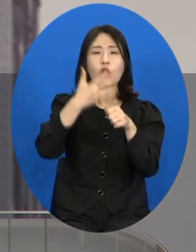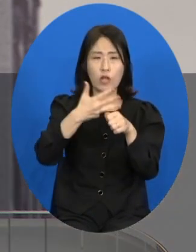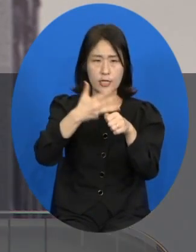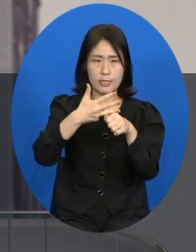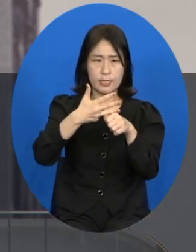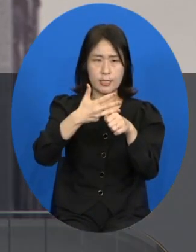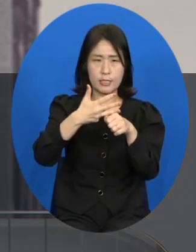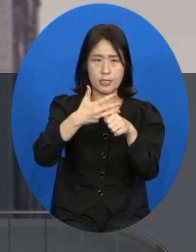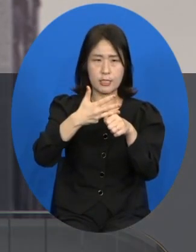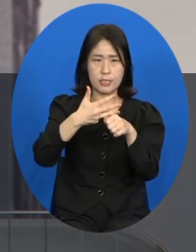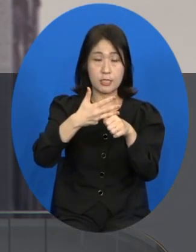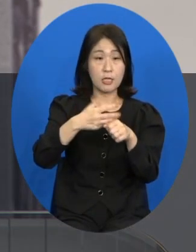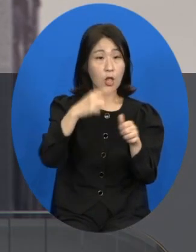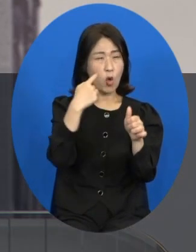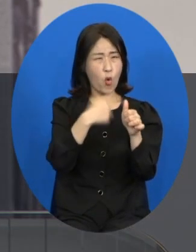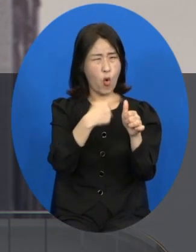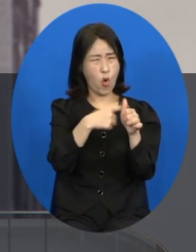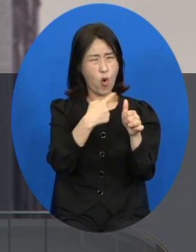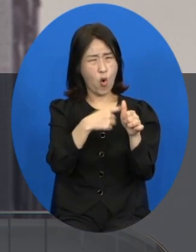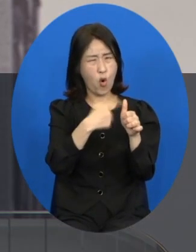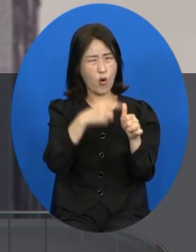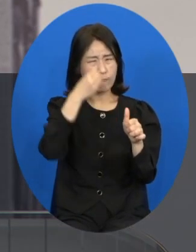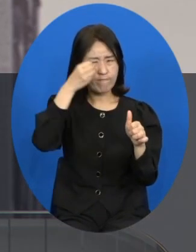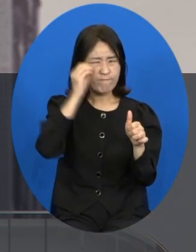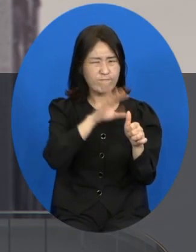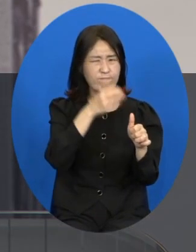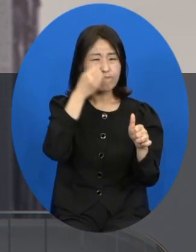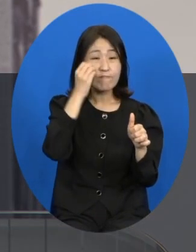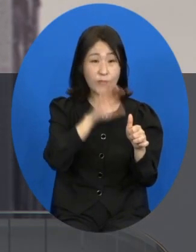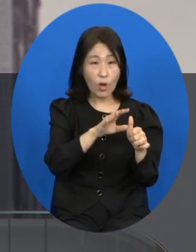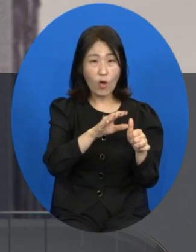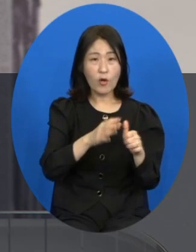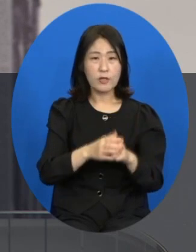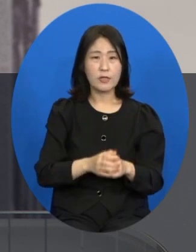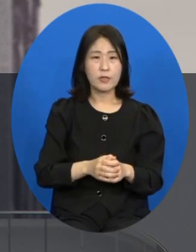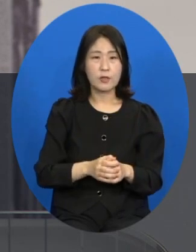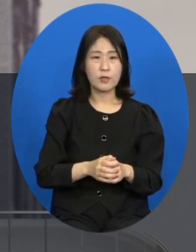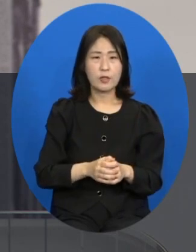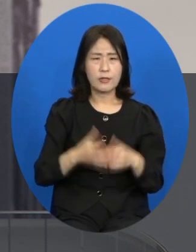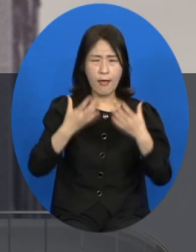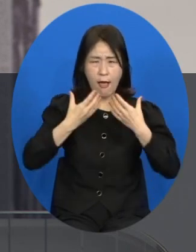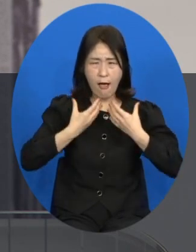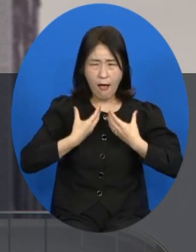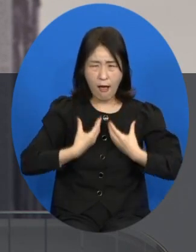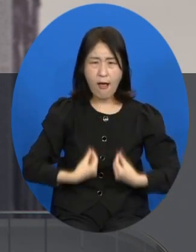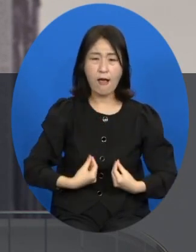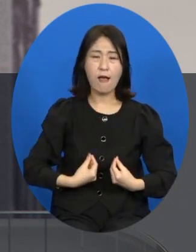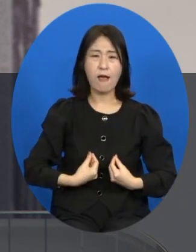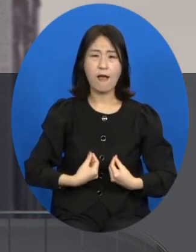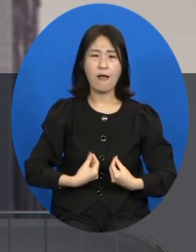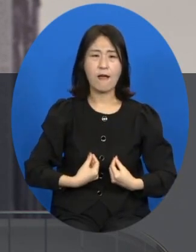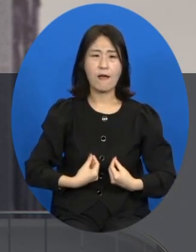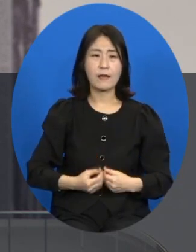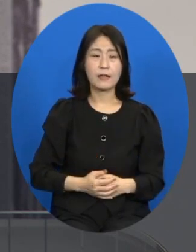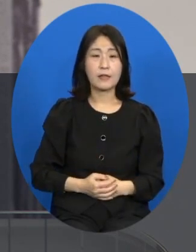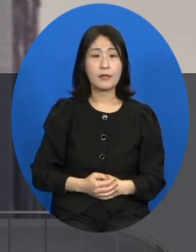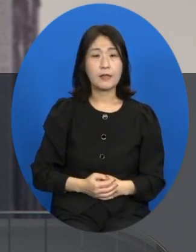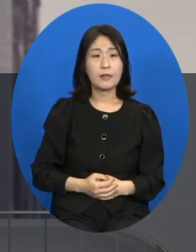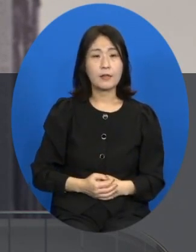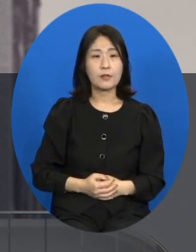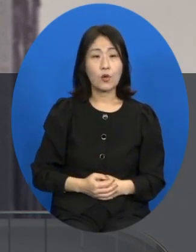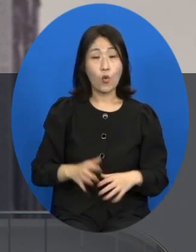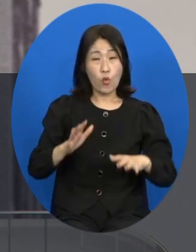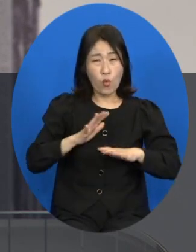조롱과 조소 첫 번째 사람들이 비웃는 겁니다 낙담과 좌절이 있어요 디